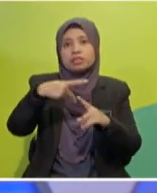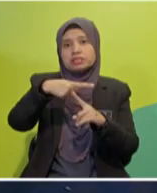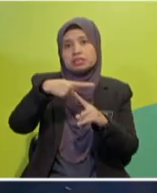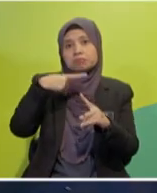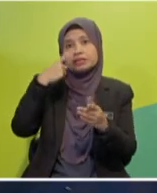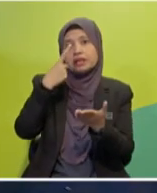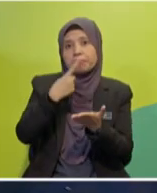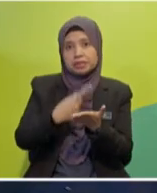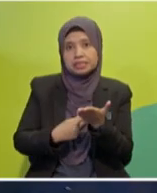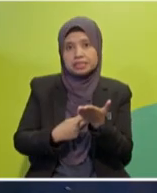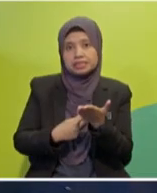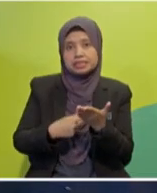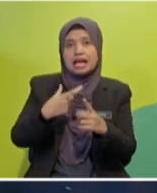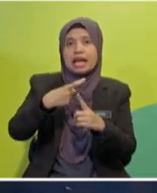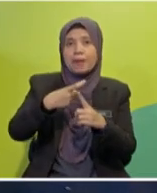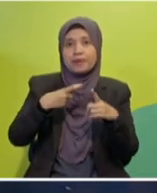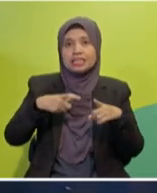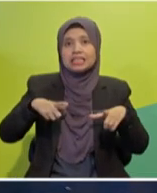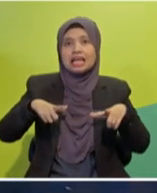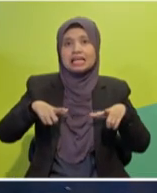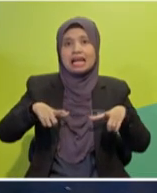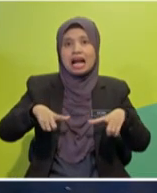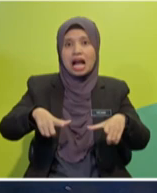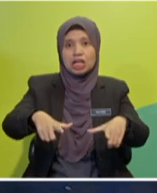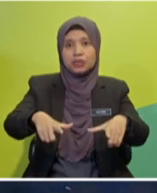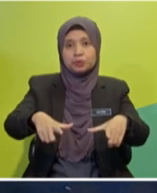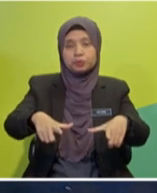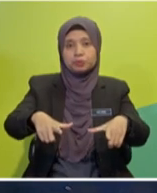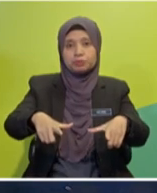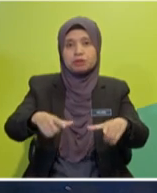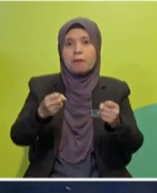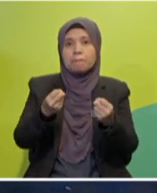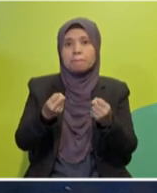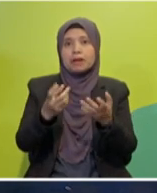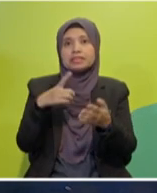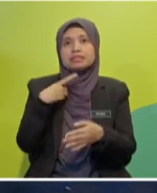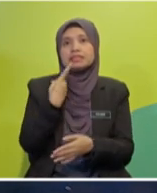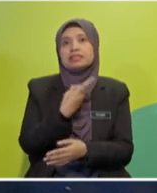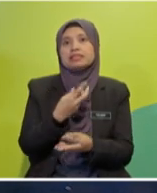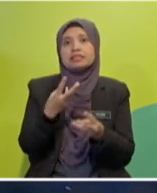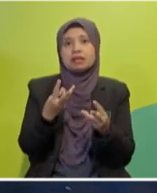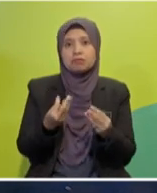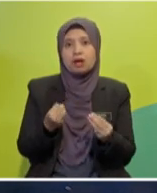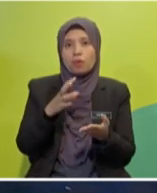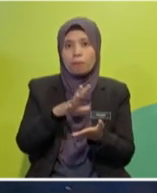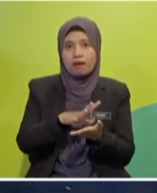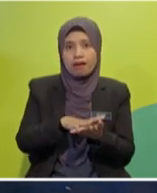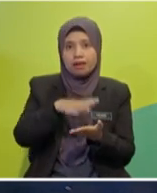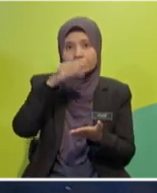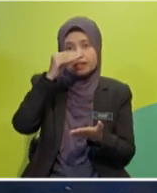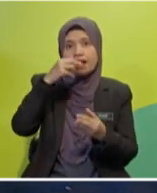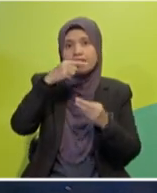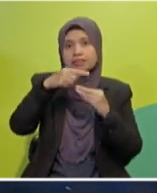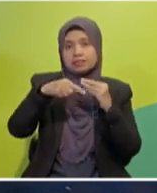Saya rasa dari kayu cikgu rakit betul. Ni. Banyak kita nak belajar mengenai kenderaan air hari ini cikgu. Betul. Kita nak belajar berkenaan